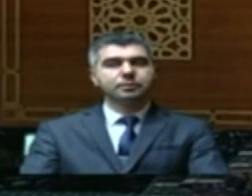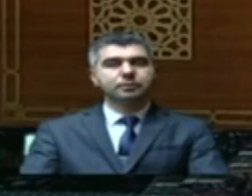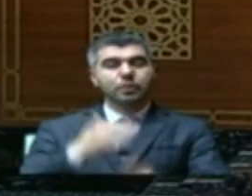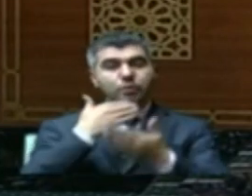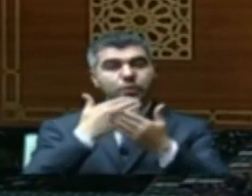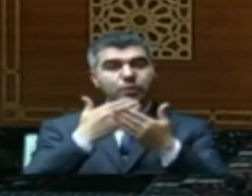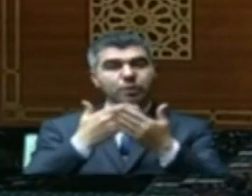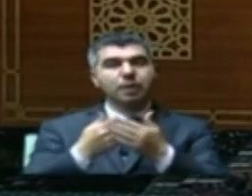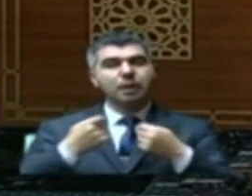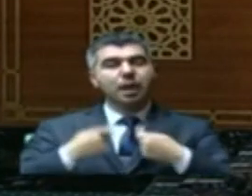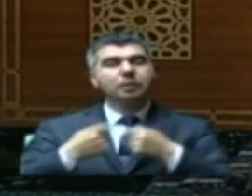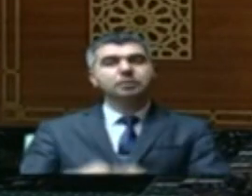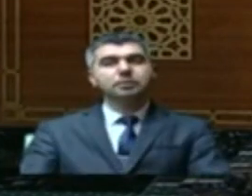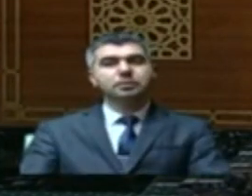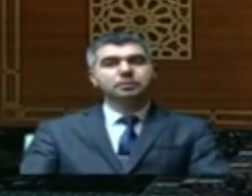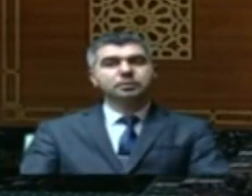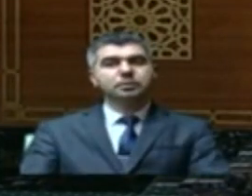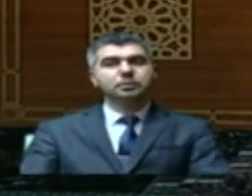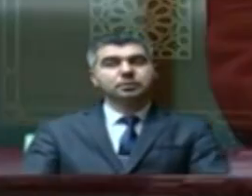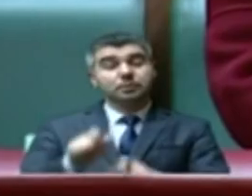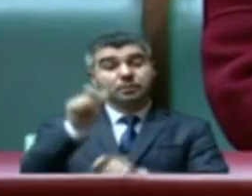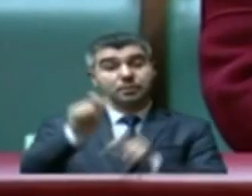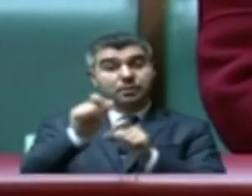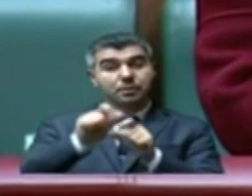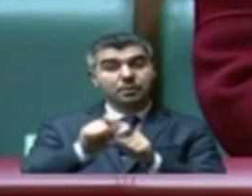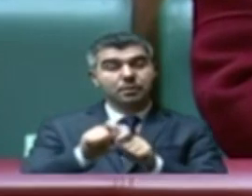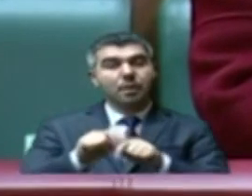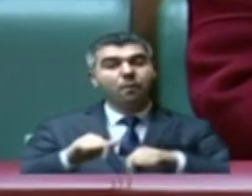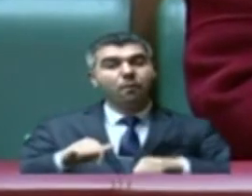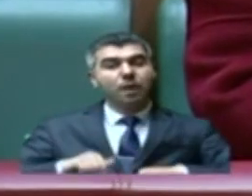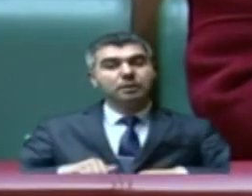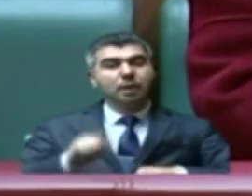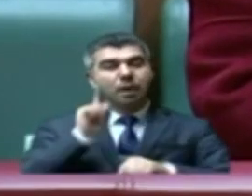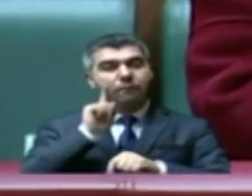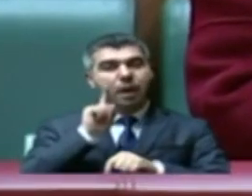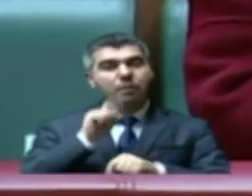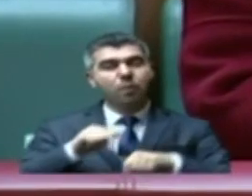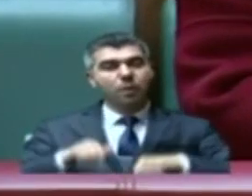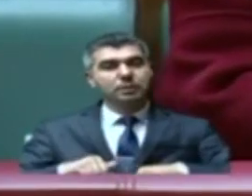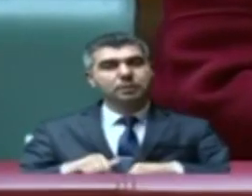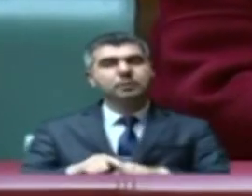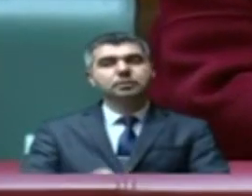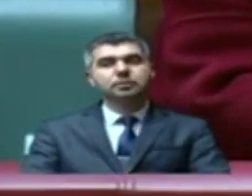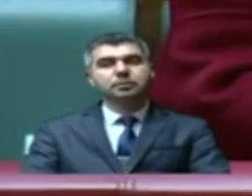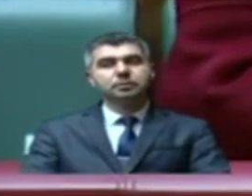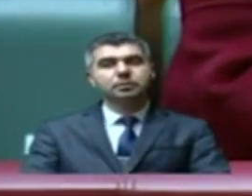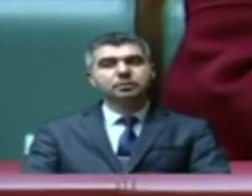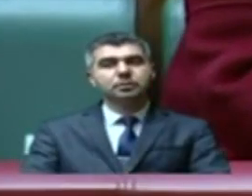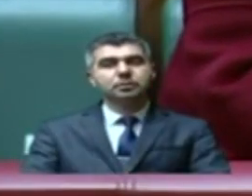شكرا سيد الرئيس، سيدات الوزيرات، سيدان الوزيران